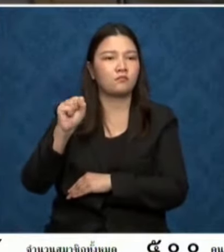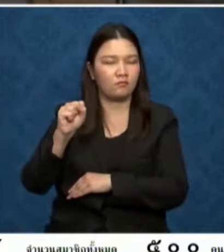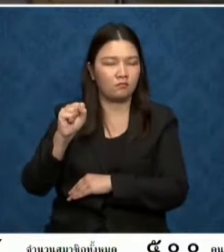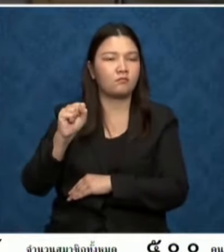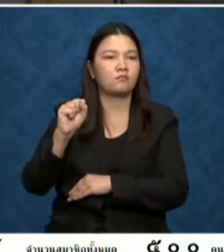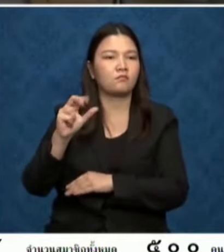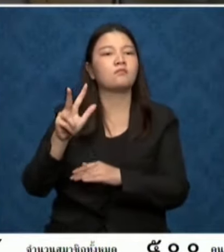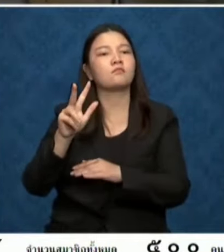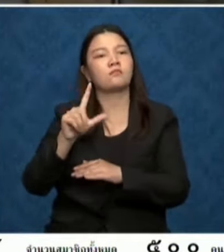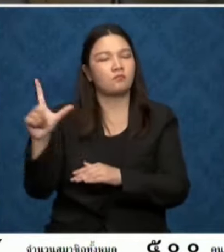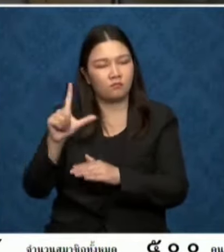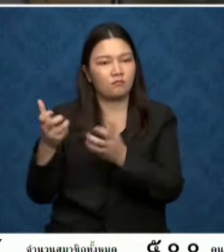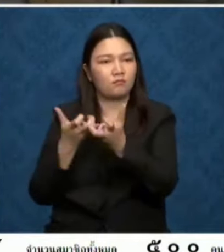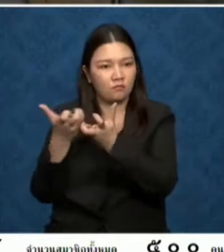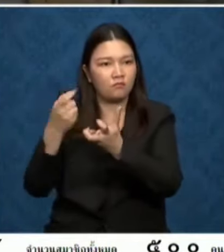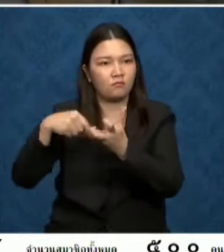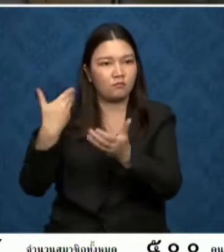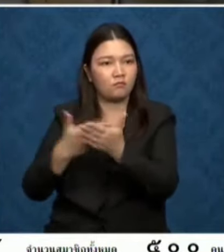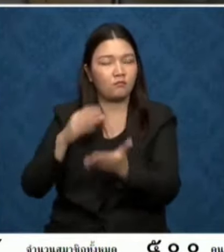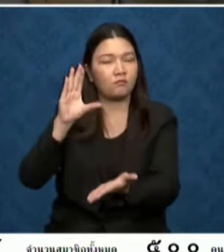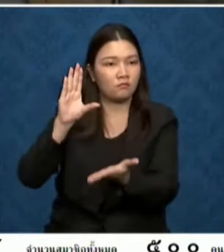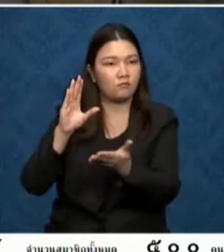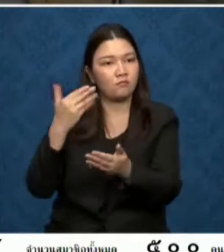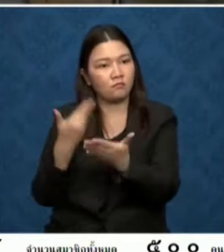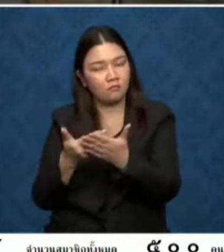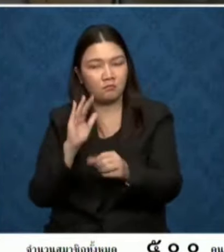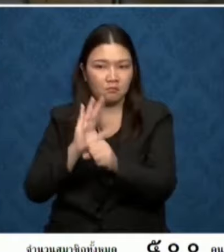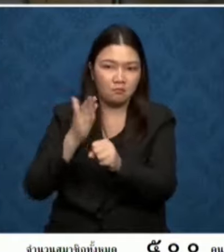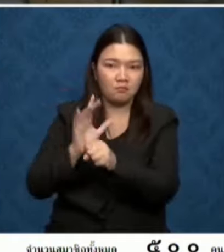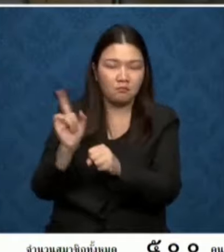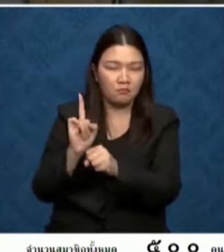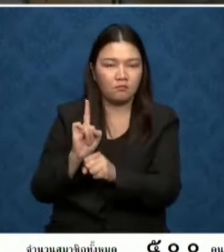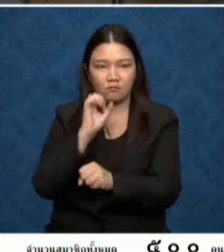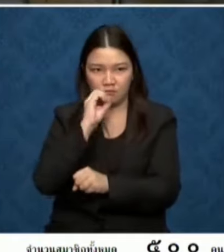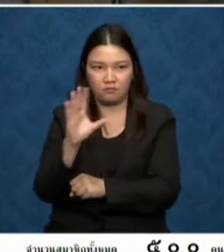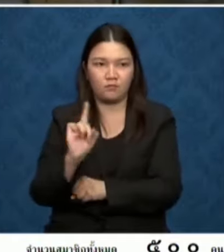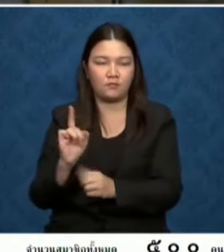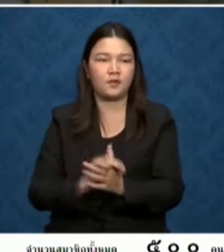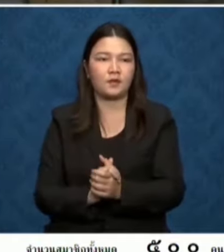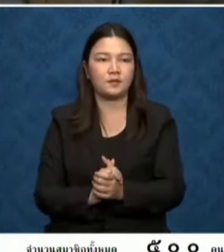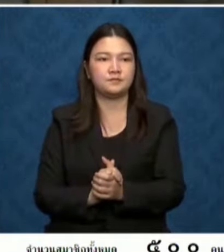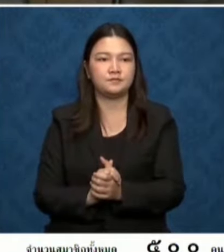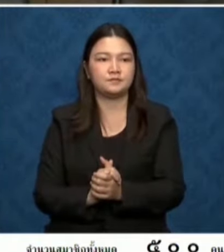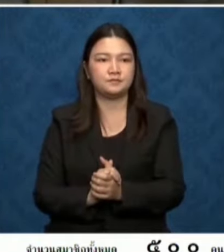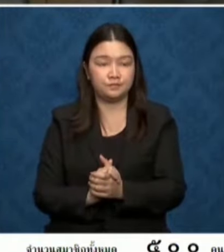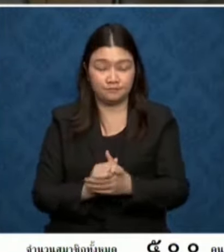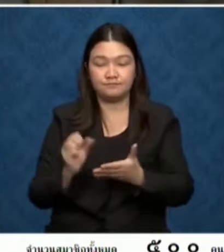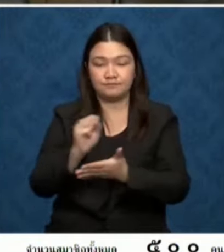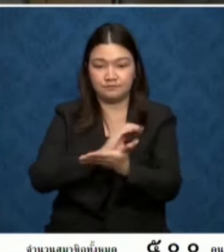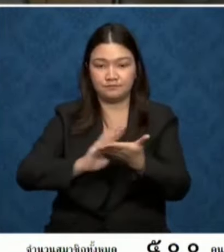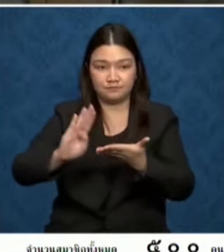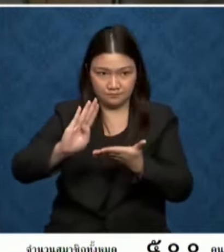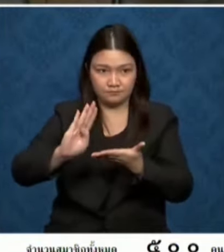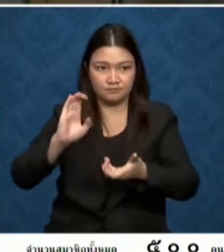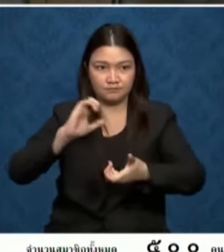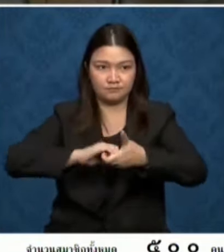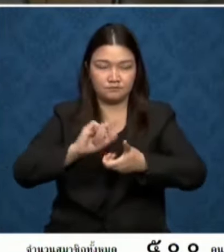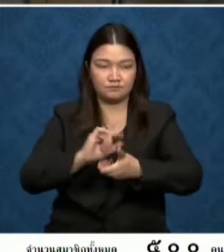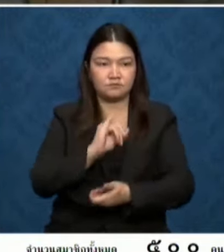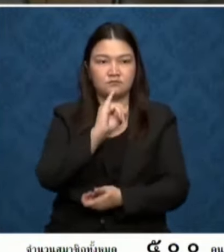38,436,000 นะครับซึ่งตรงนี้ถามว่าพอไหมเดี๋ยวเอกจะเล่าให้ฟังนะครับเรื่องของสถาบันระหว่างประเทศนะครับหรือ ITD